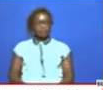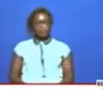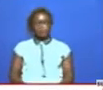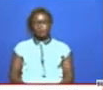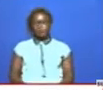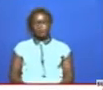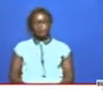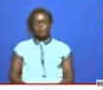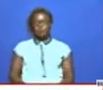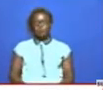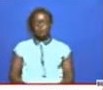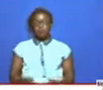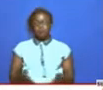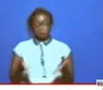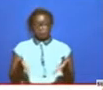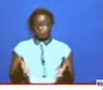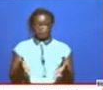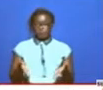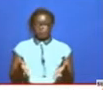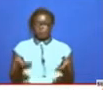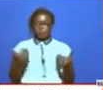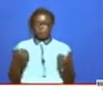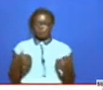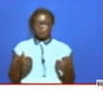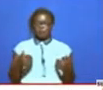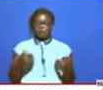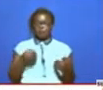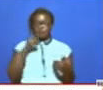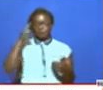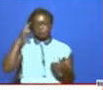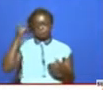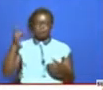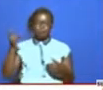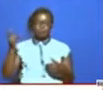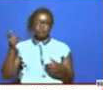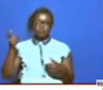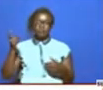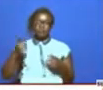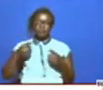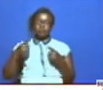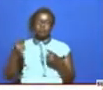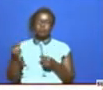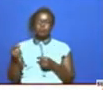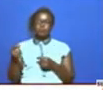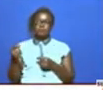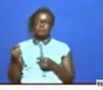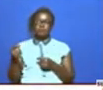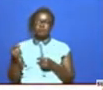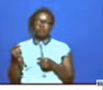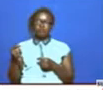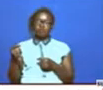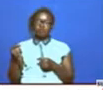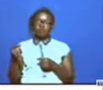hapa nilipo sio ndoto yangu, naenda viwango